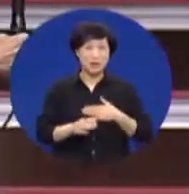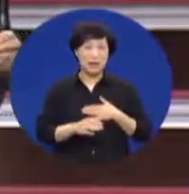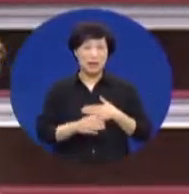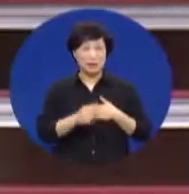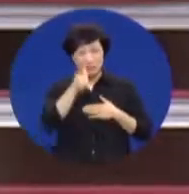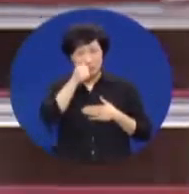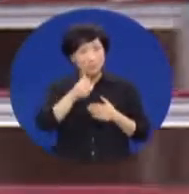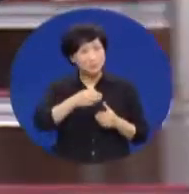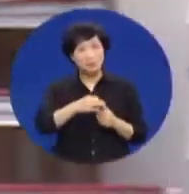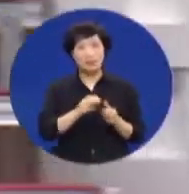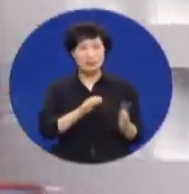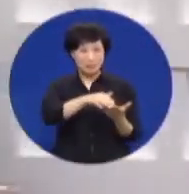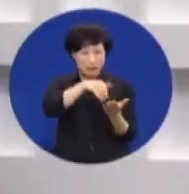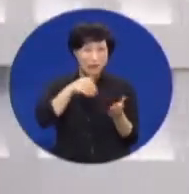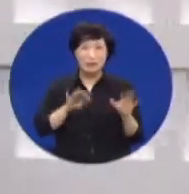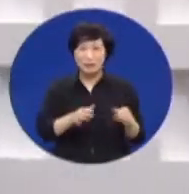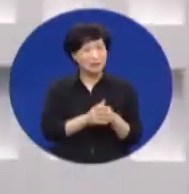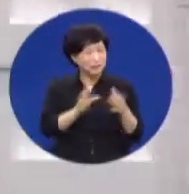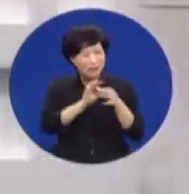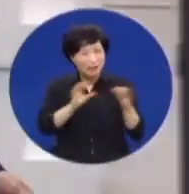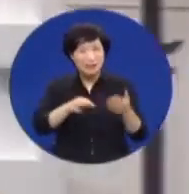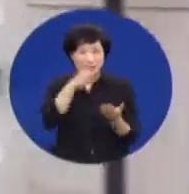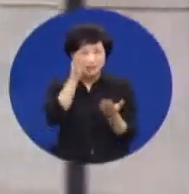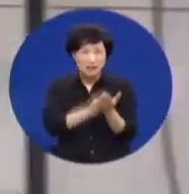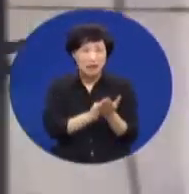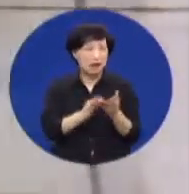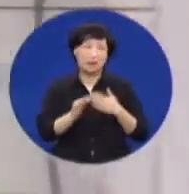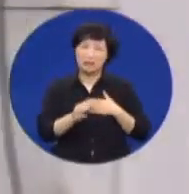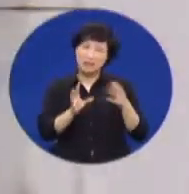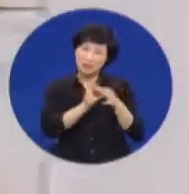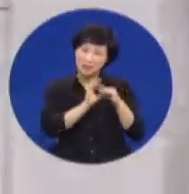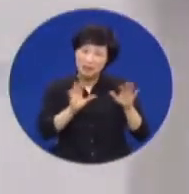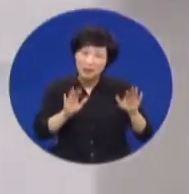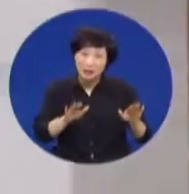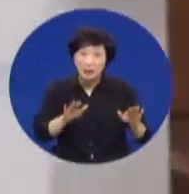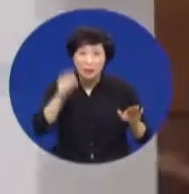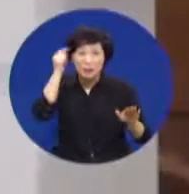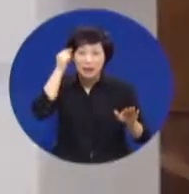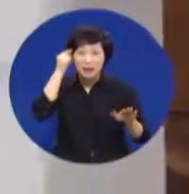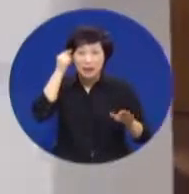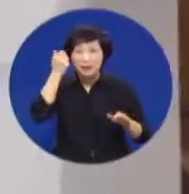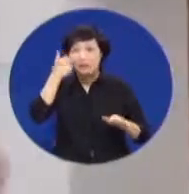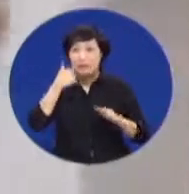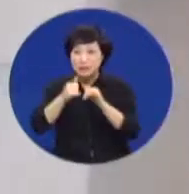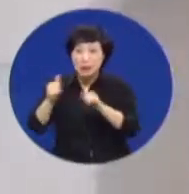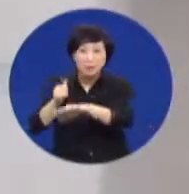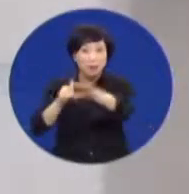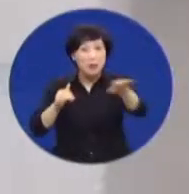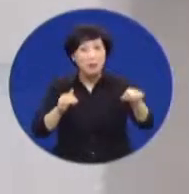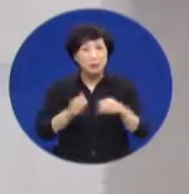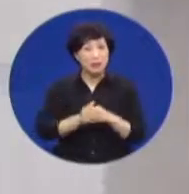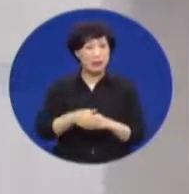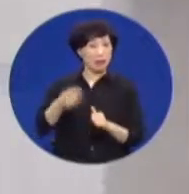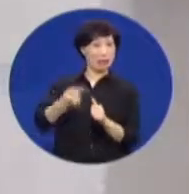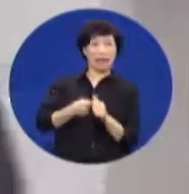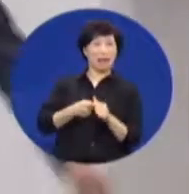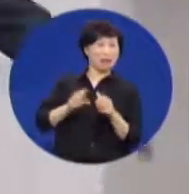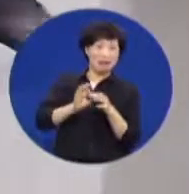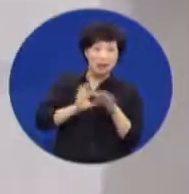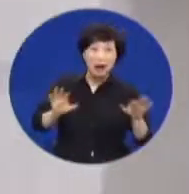무시받으면 어때요? 천대받으면 어때요? 가지고 뭐 사람들이 뭐 삿대지르고 욕하면